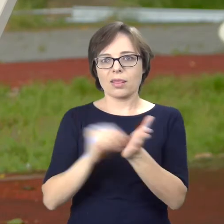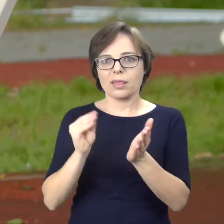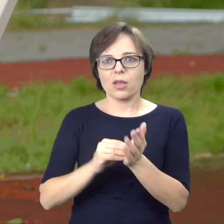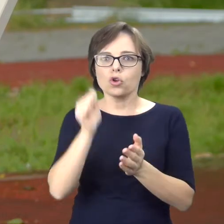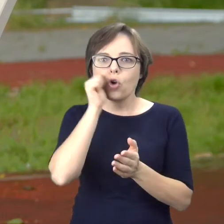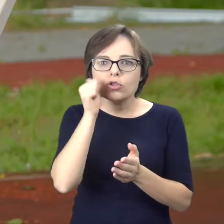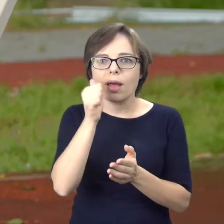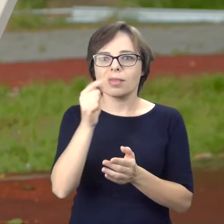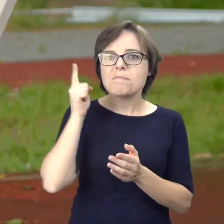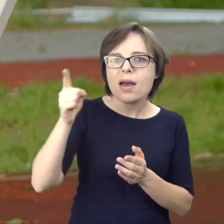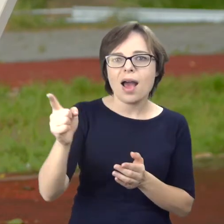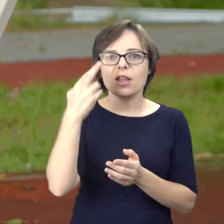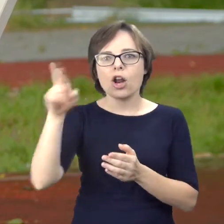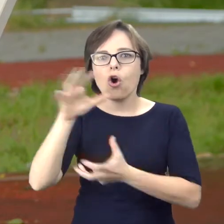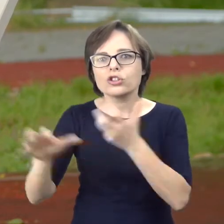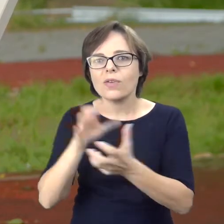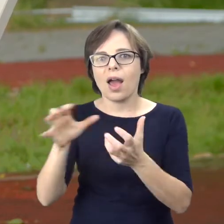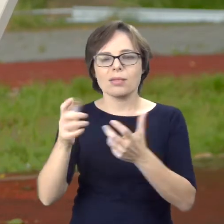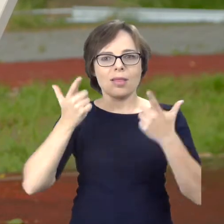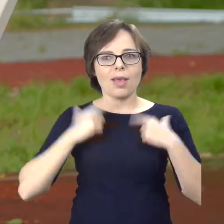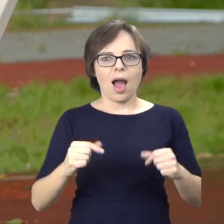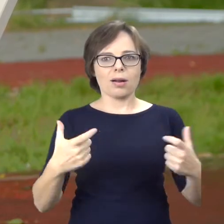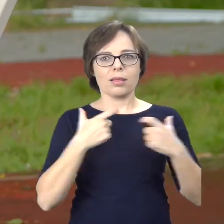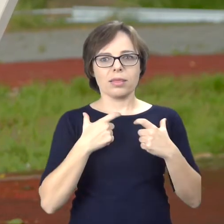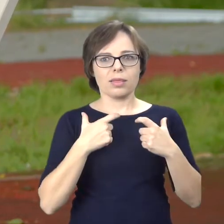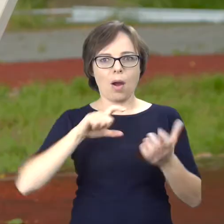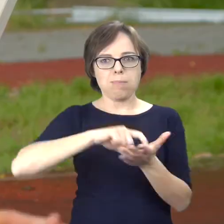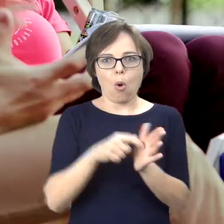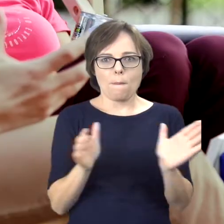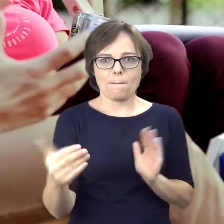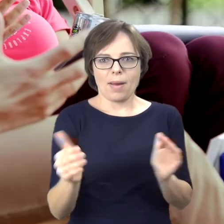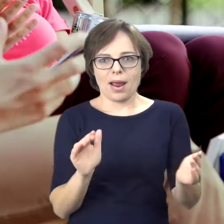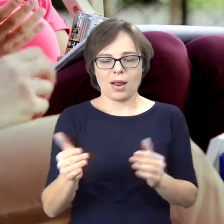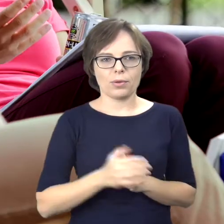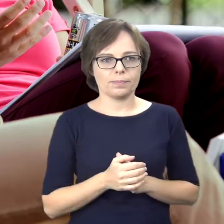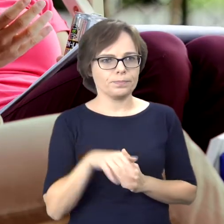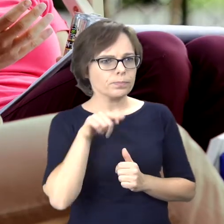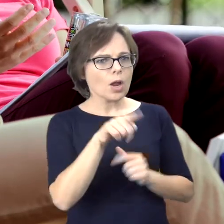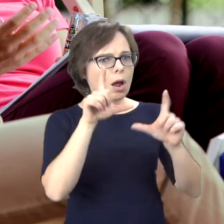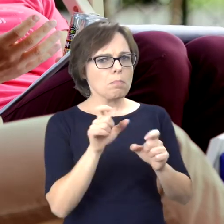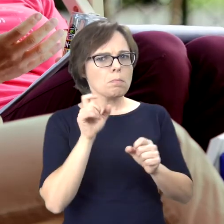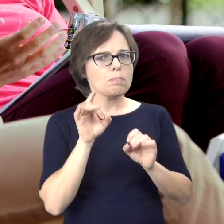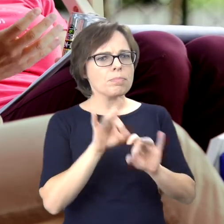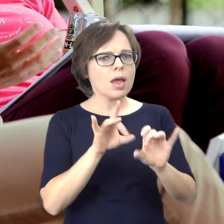kraju, maraton, był w trakcie rekordów świata i nagle bum, nie? Siadasz w pokoju. Tak, ale zacząłeś biegać dlatego, że po prostu,